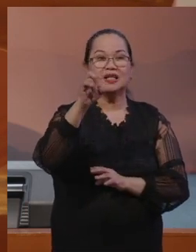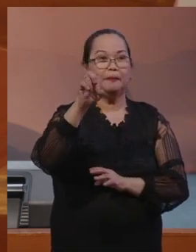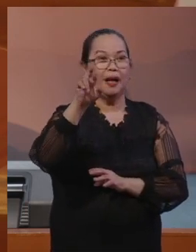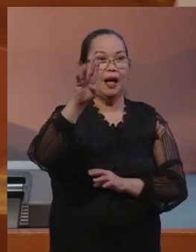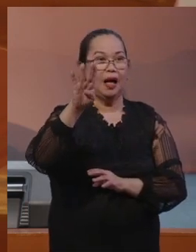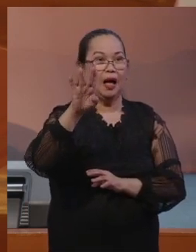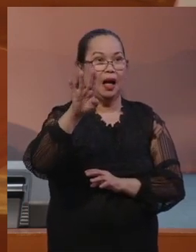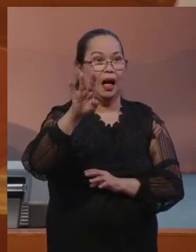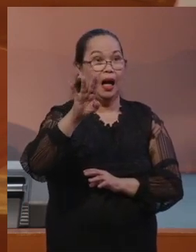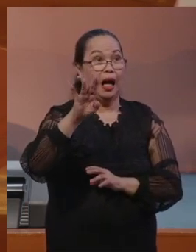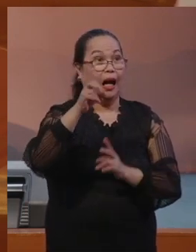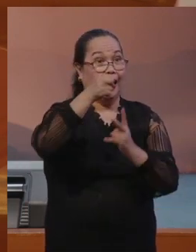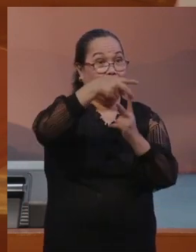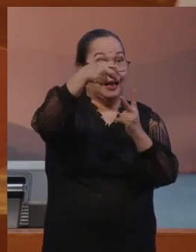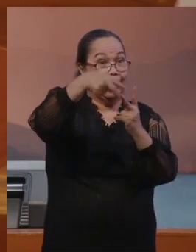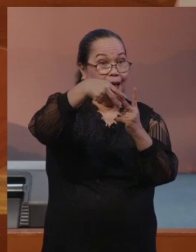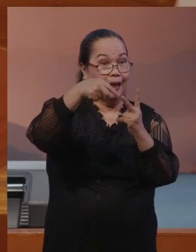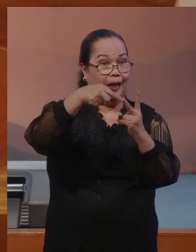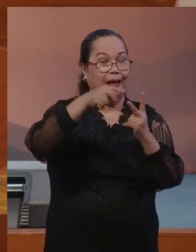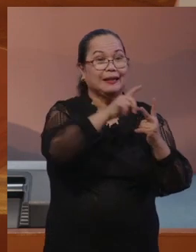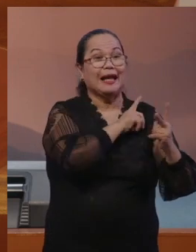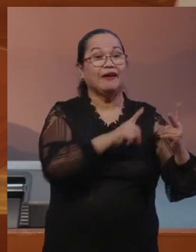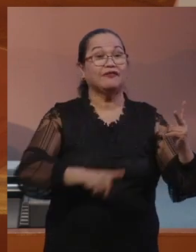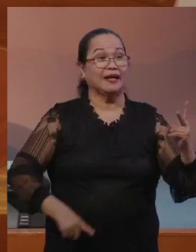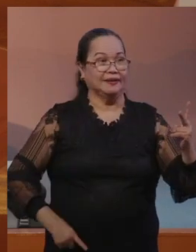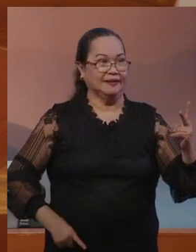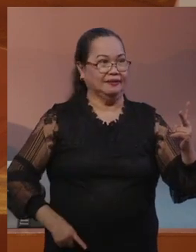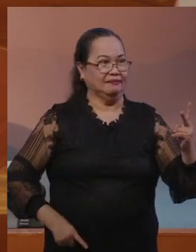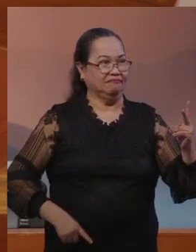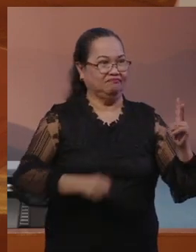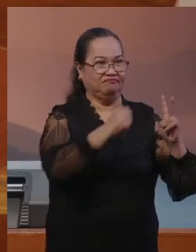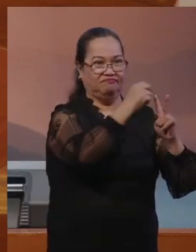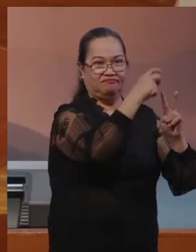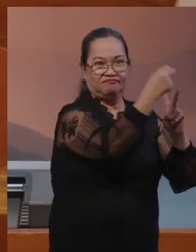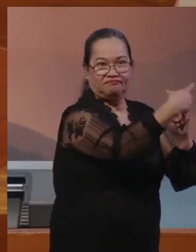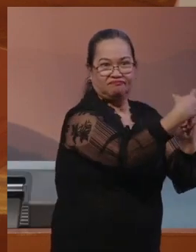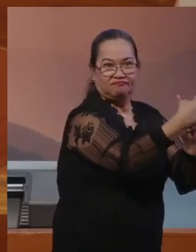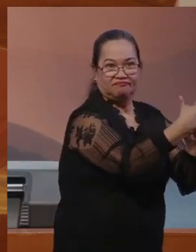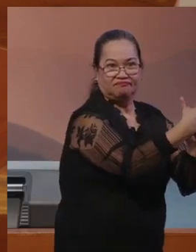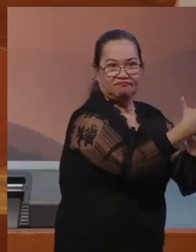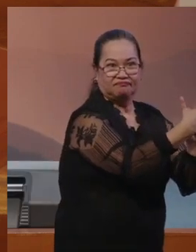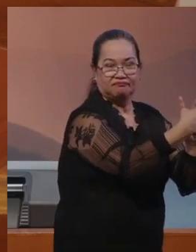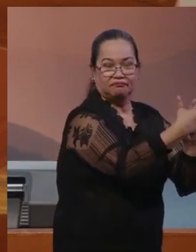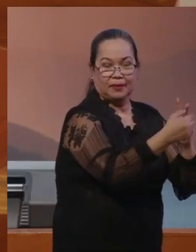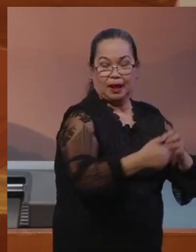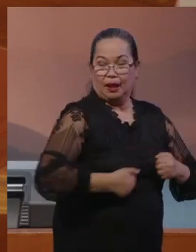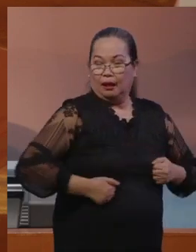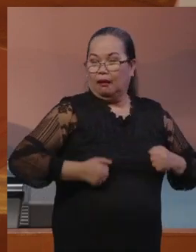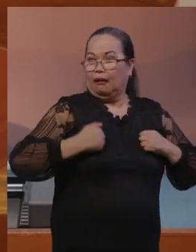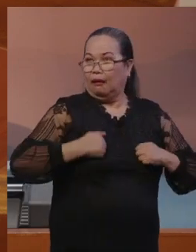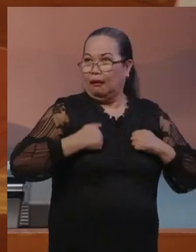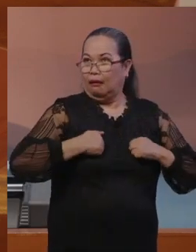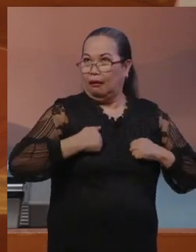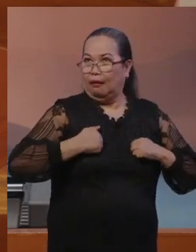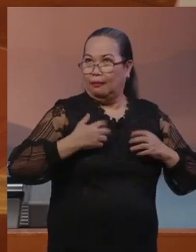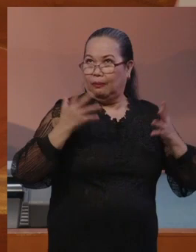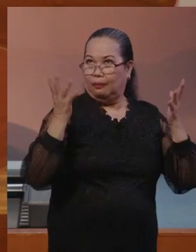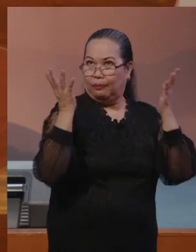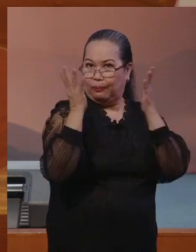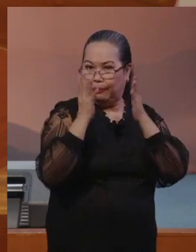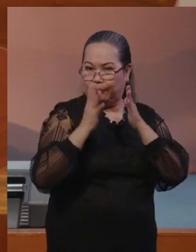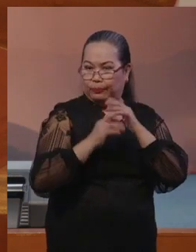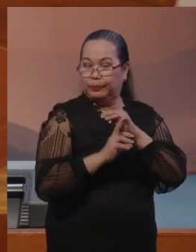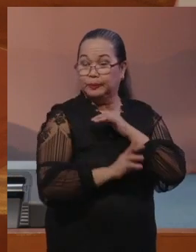Siya yung naging kalaguyo ni David. Dahil nakikita niyang taking a bath, si Bathsheba.